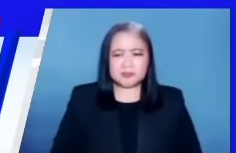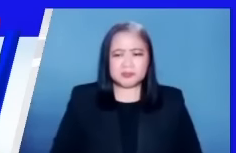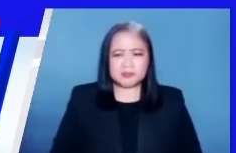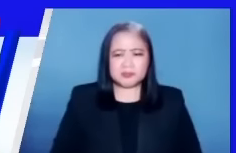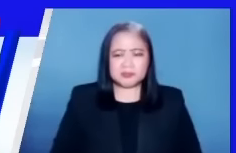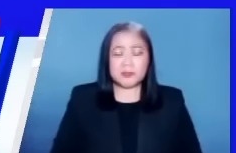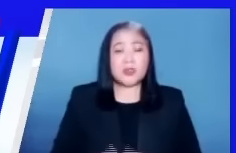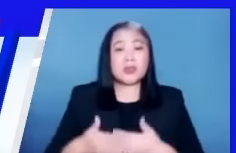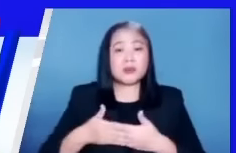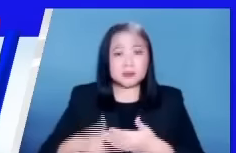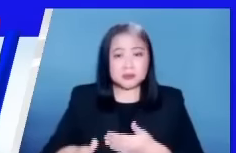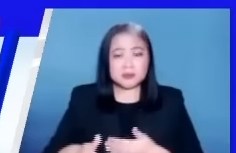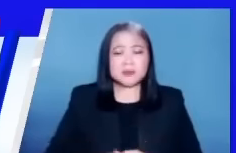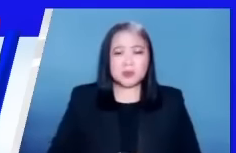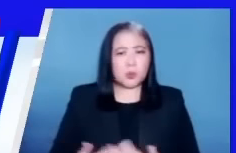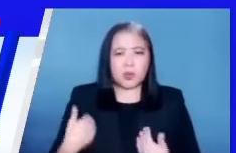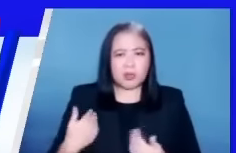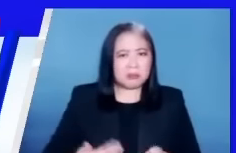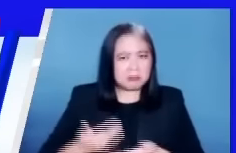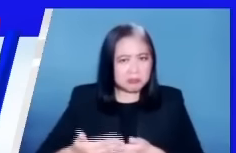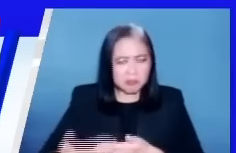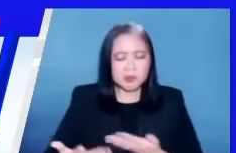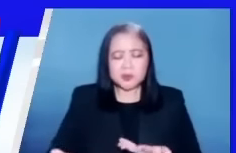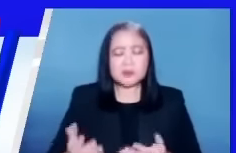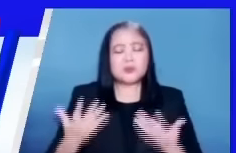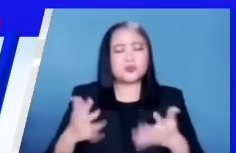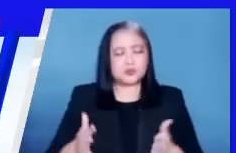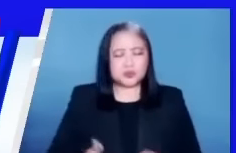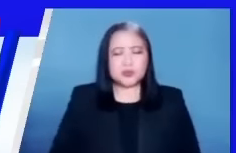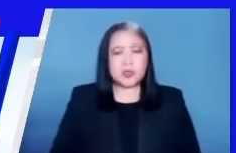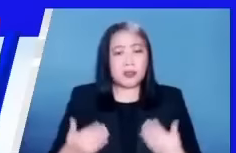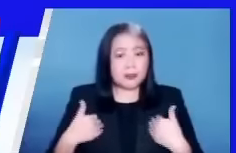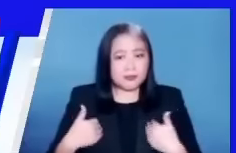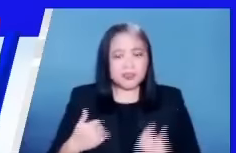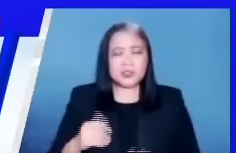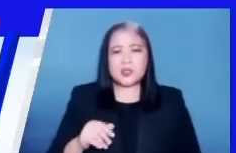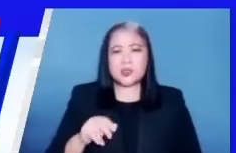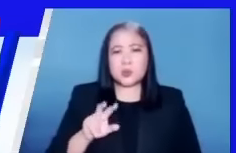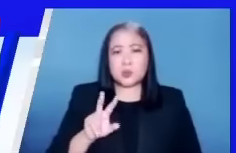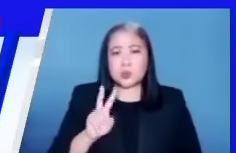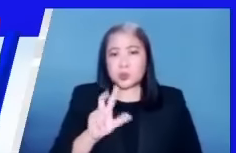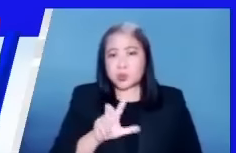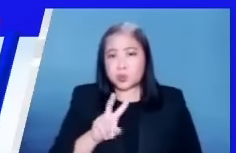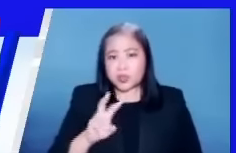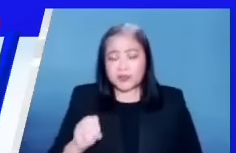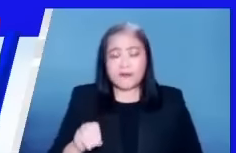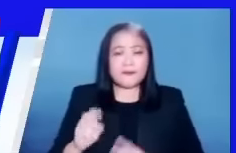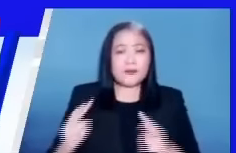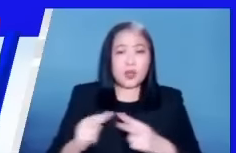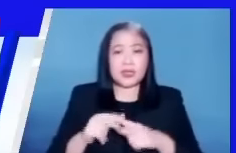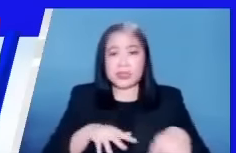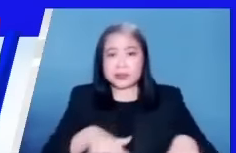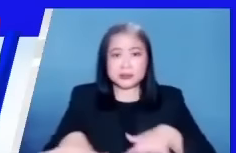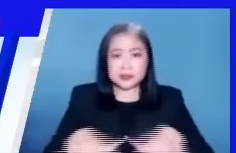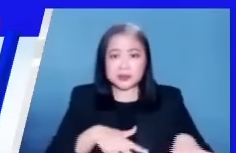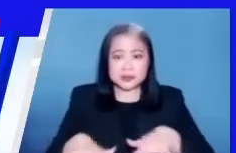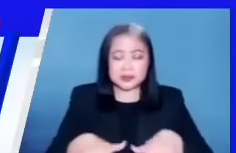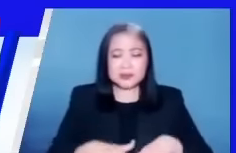hindi na po nasundan ito ah nagkaroon po tayo ng 20 volcanic earthquakes for the past 24 hours and Iyung sulfur dioxide ay nasa